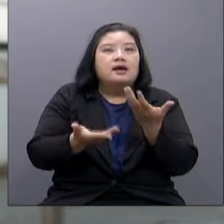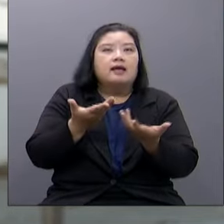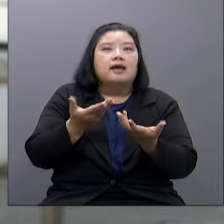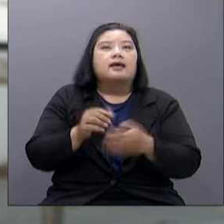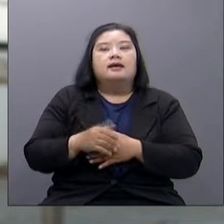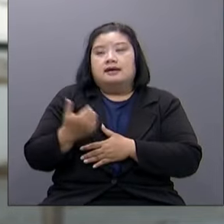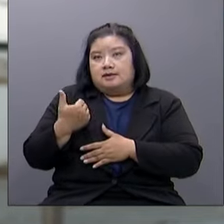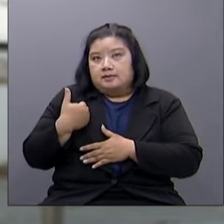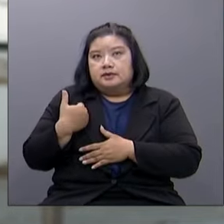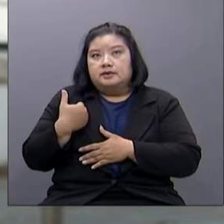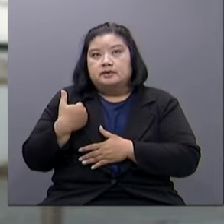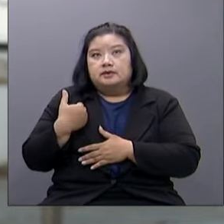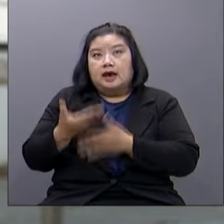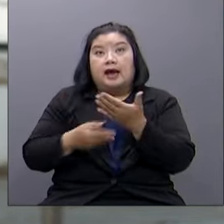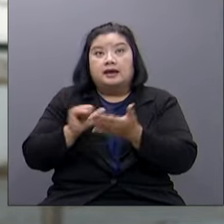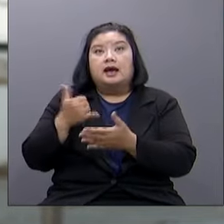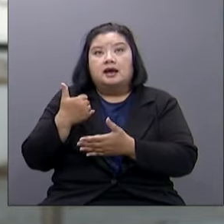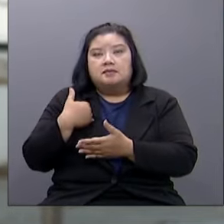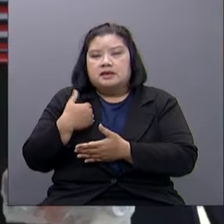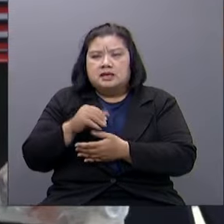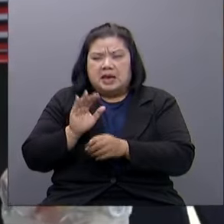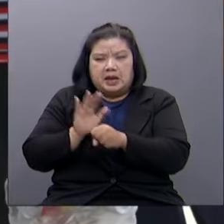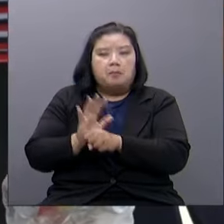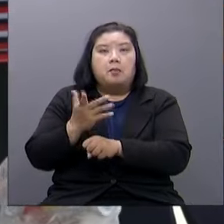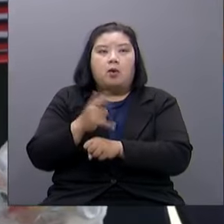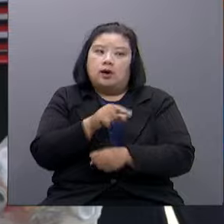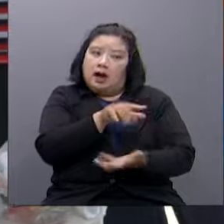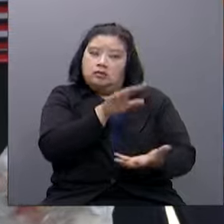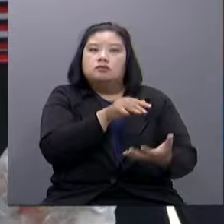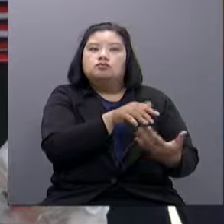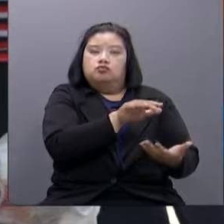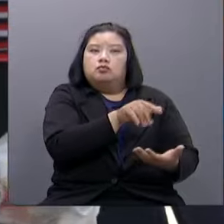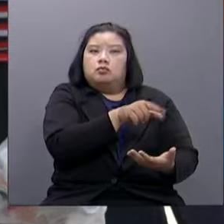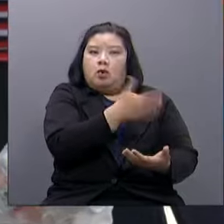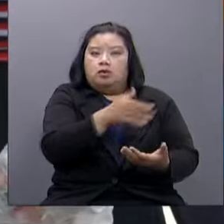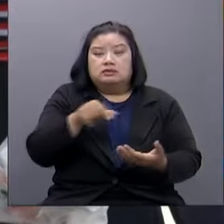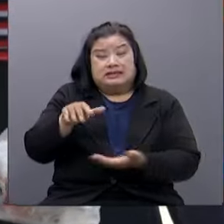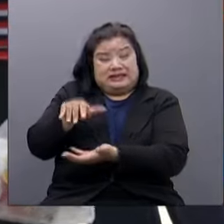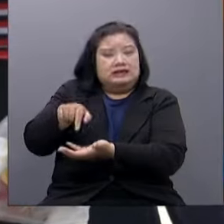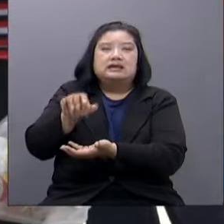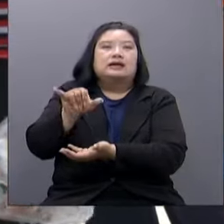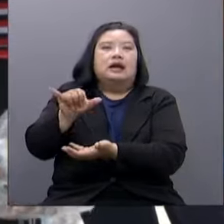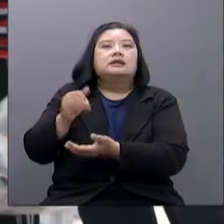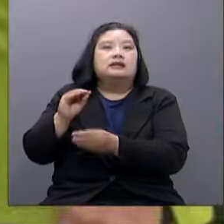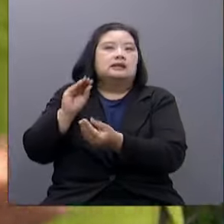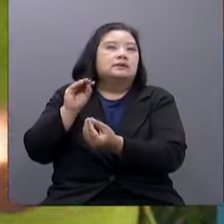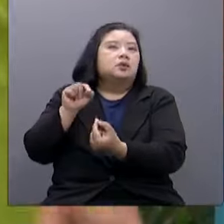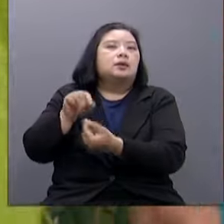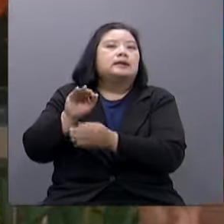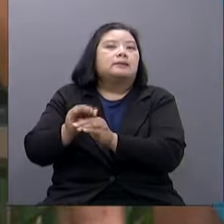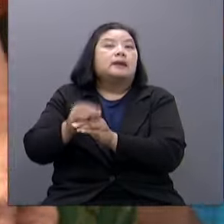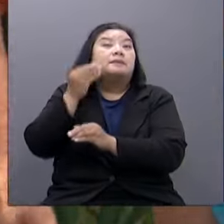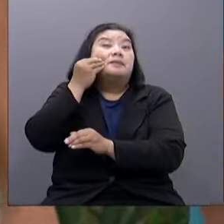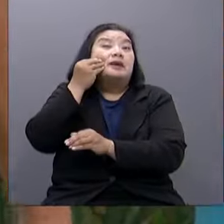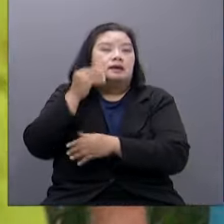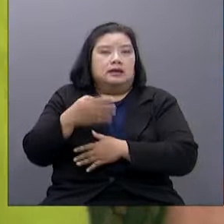ยังไม่ได้ขายก็ยังมีอยู่แต่มันยังเล็กน้อยก็เลยไม่ได้มาขายเป็นลังพวกนี้ค่ะก็อยากจะให้ท่านนายกแบบว่